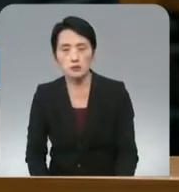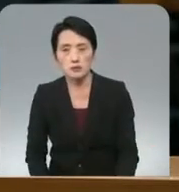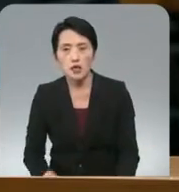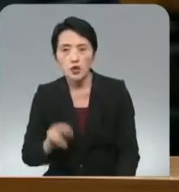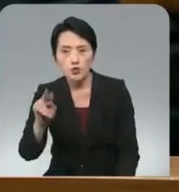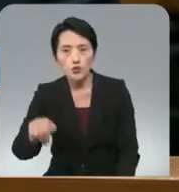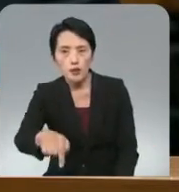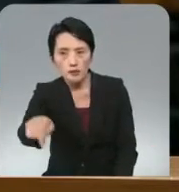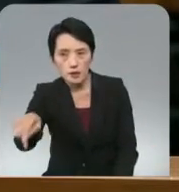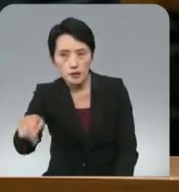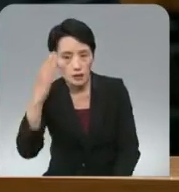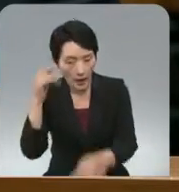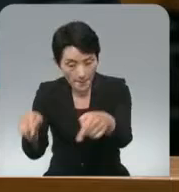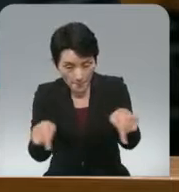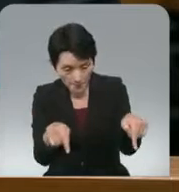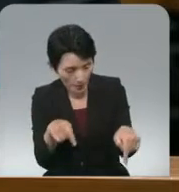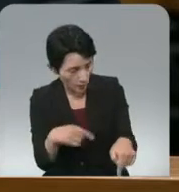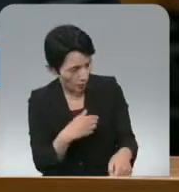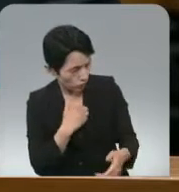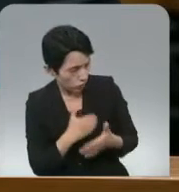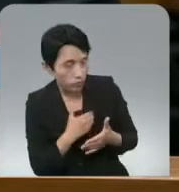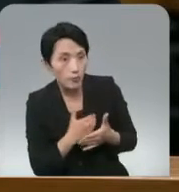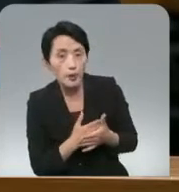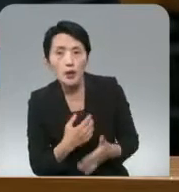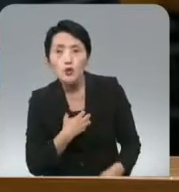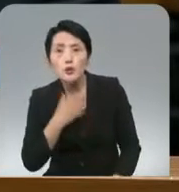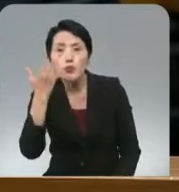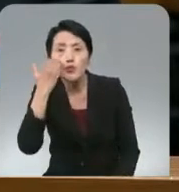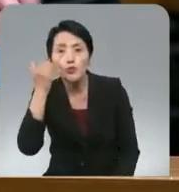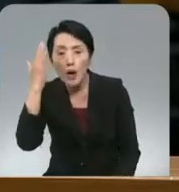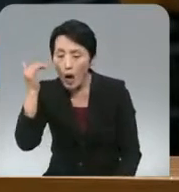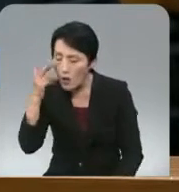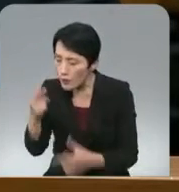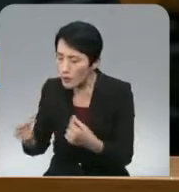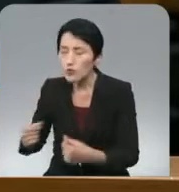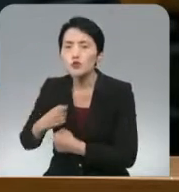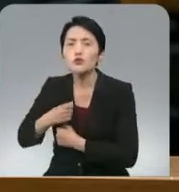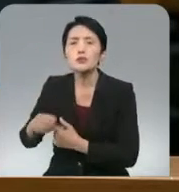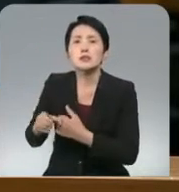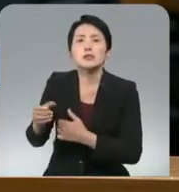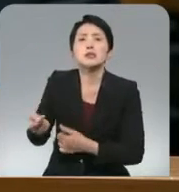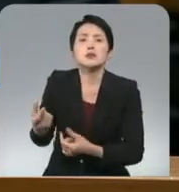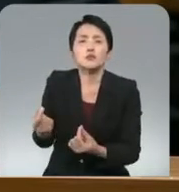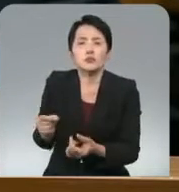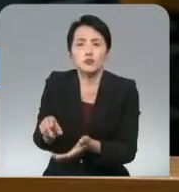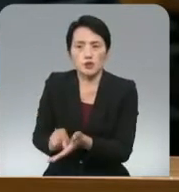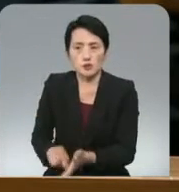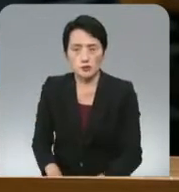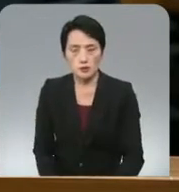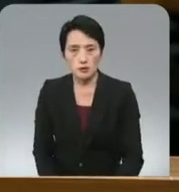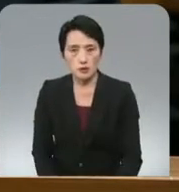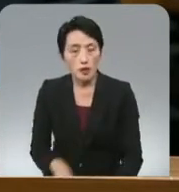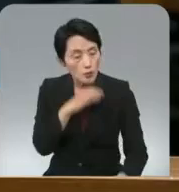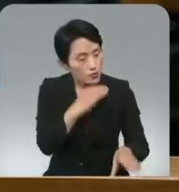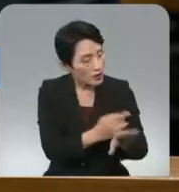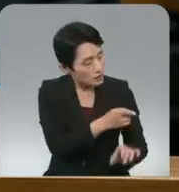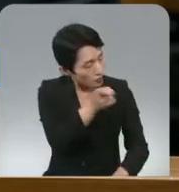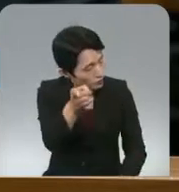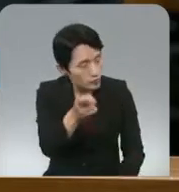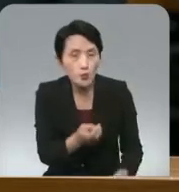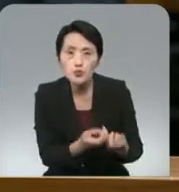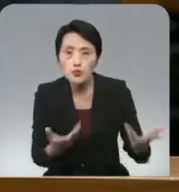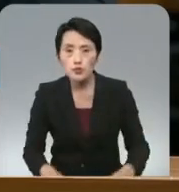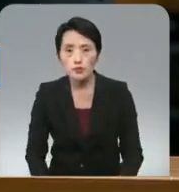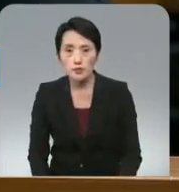a exhorté tous les membres de l'organisation internationale puis particulièrement ceux de son Conseil de sécurité a dénoncé